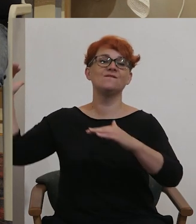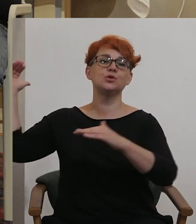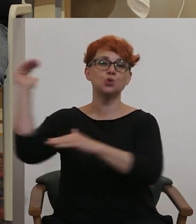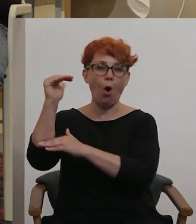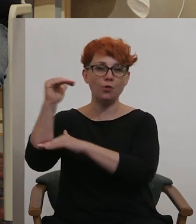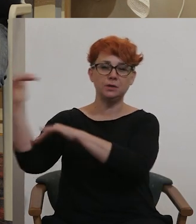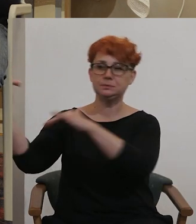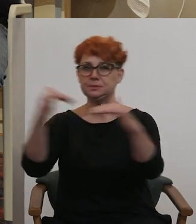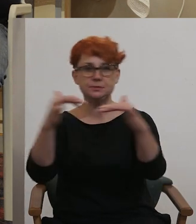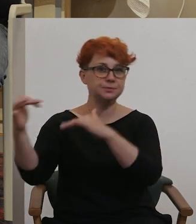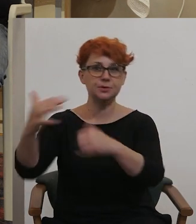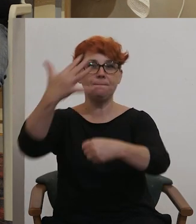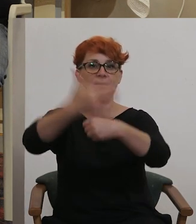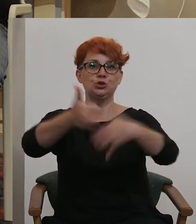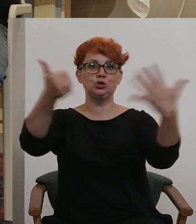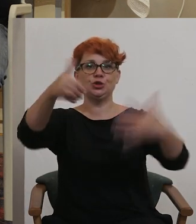tysięcy.